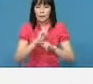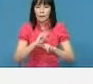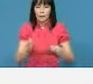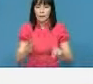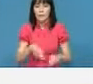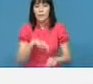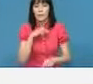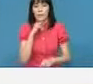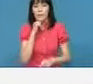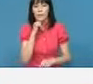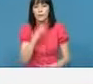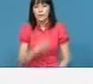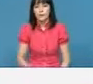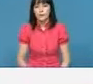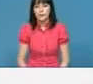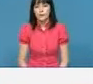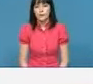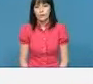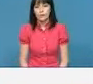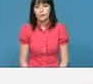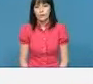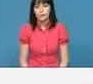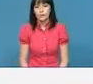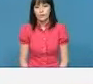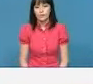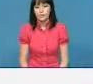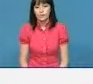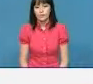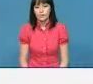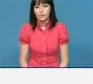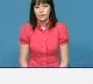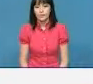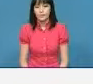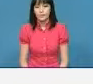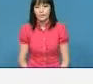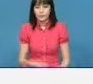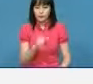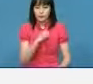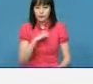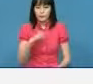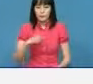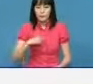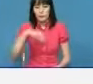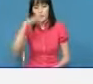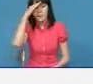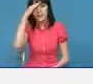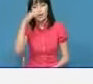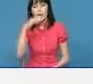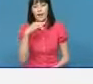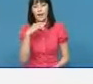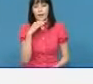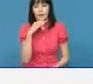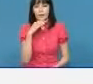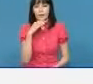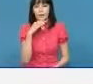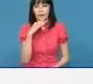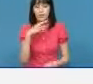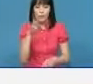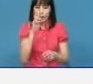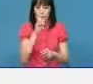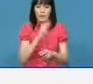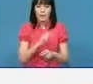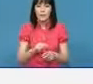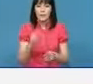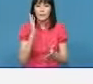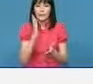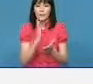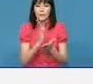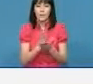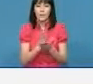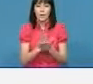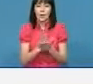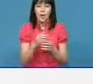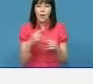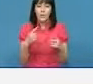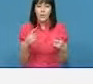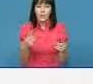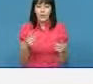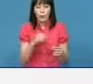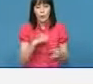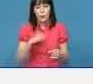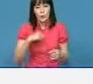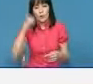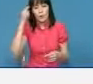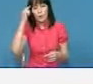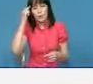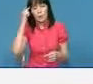мән берді. Таңдап келген өзімнің әкемнің тәрбиесі болды бір жағынан.